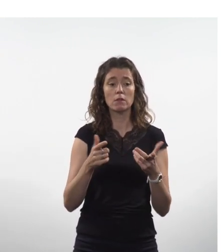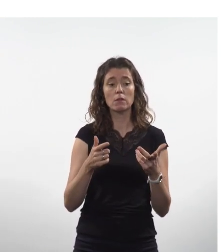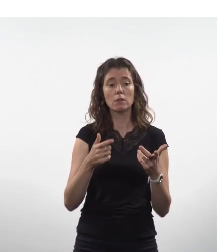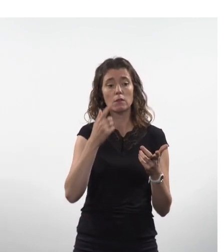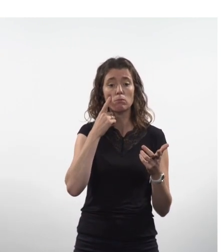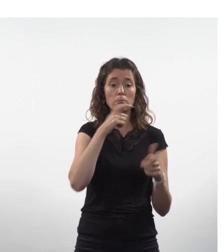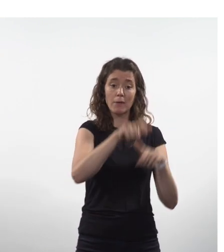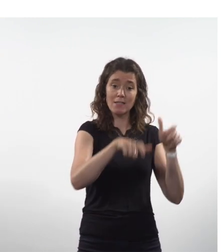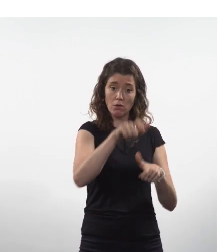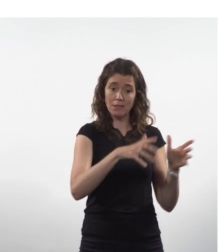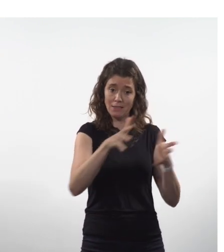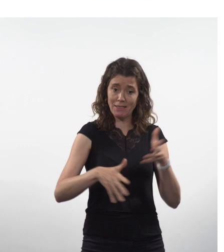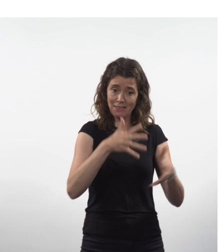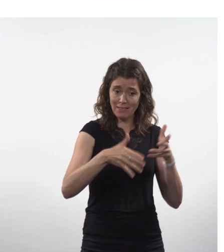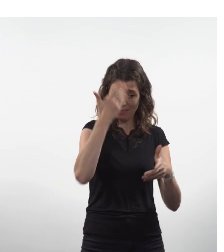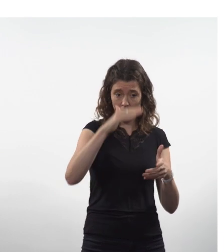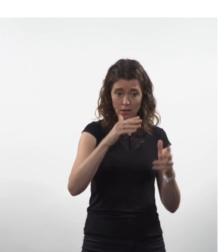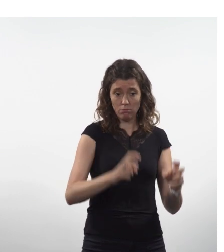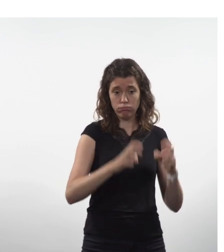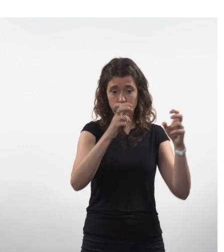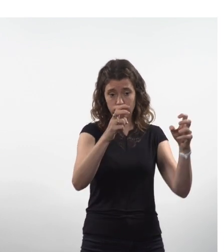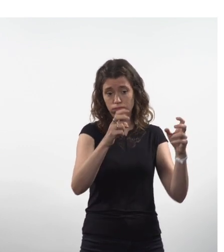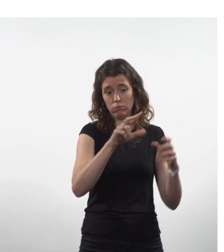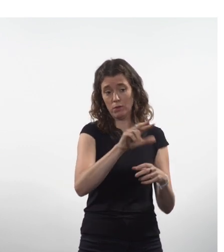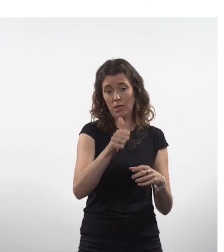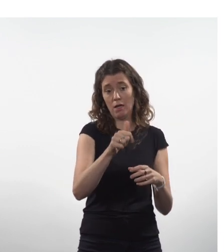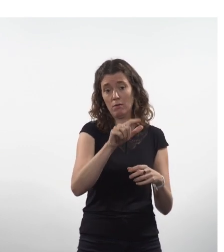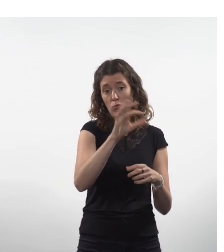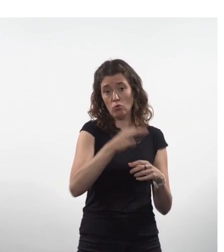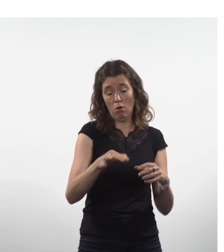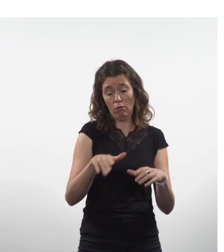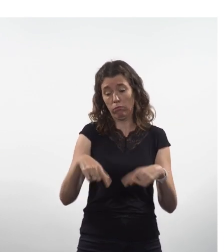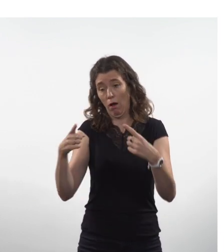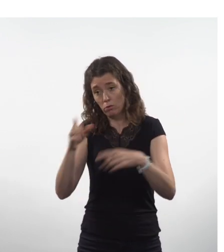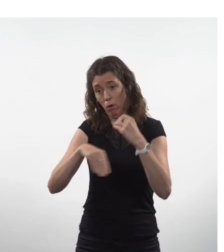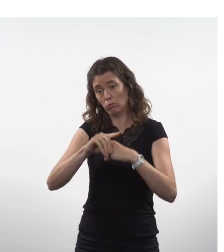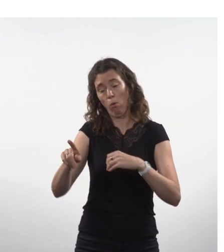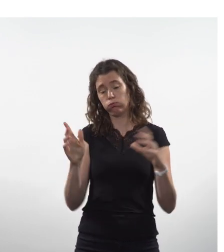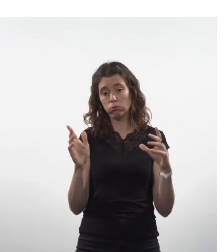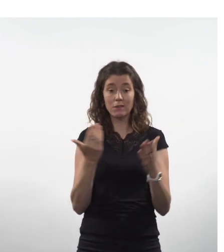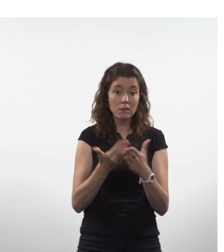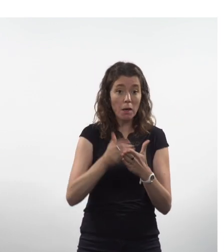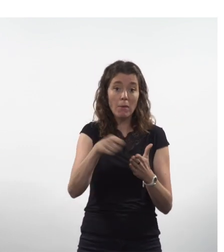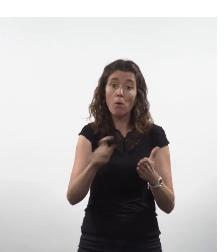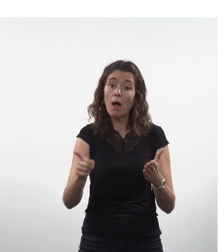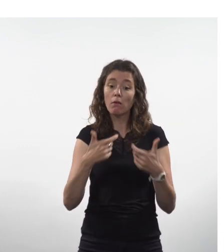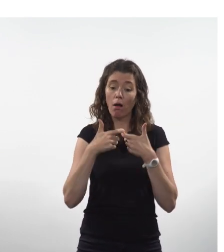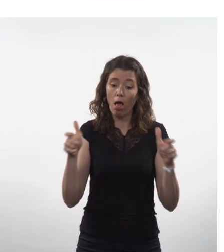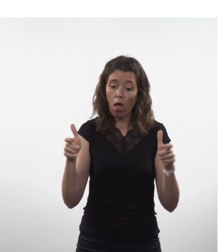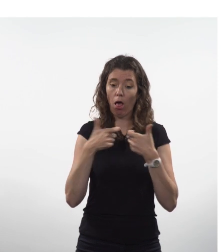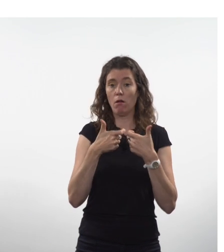de l'analgésie. Et alors, c'est pas normal qu'on ait un problème d'accès aux